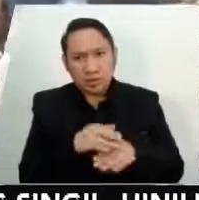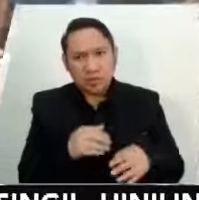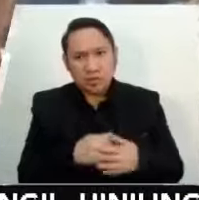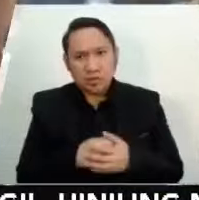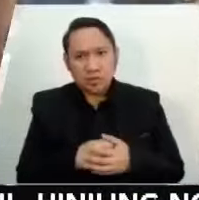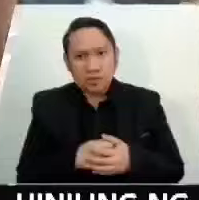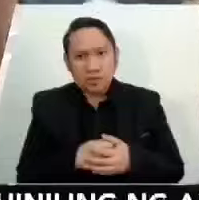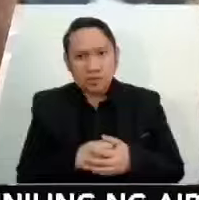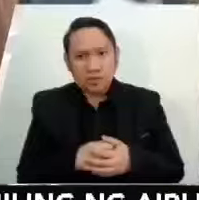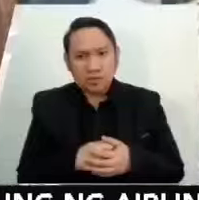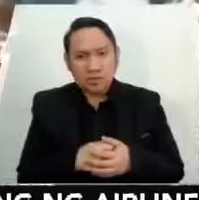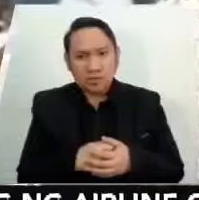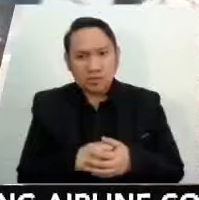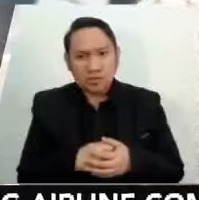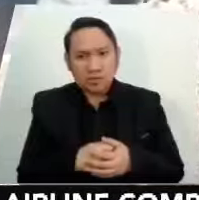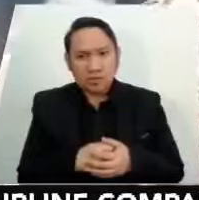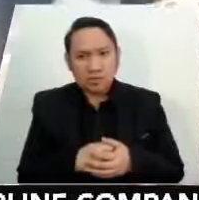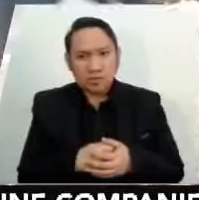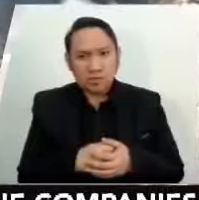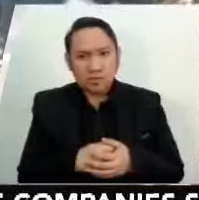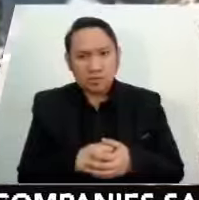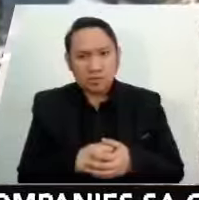Office.